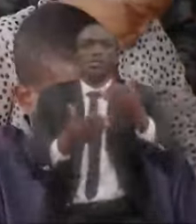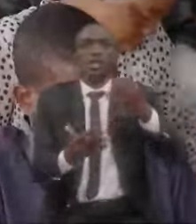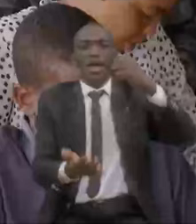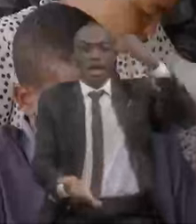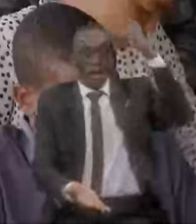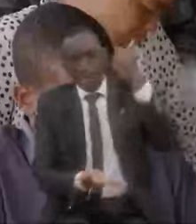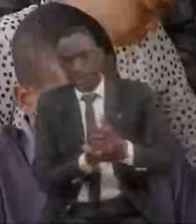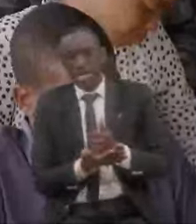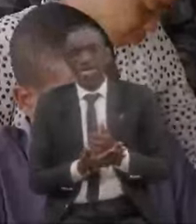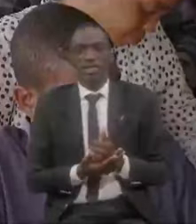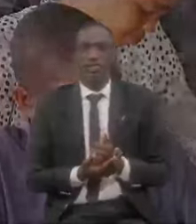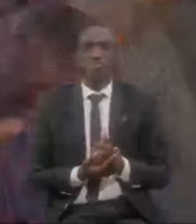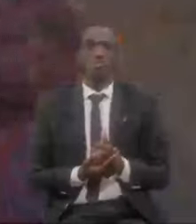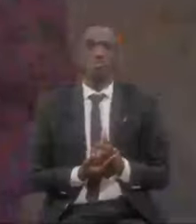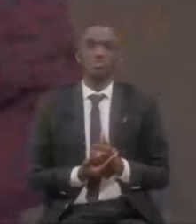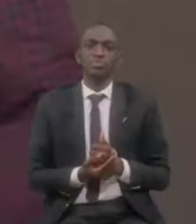Amen.